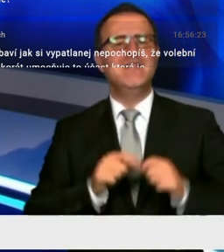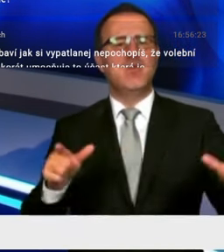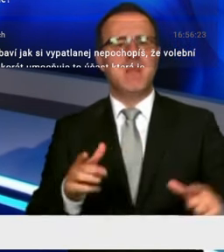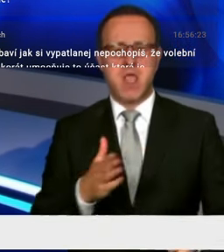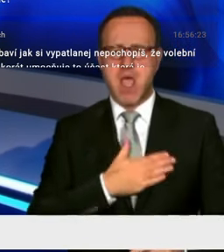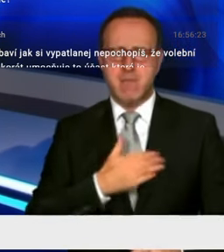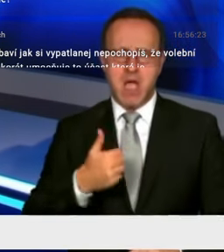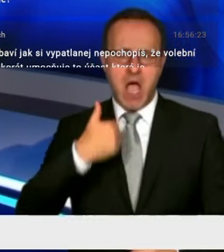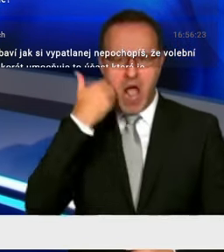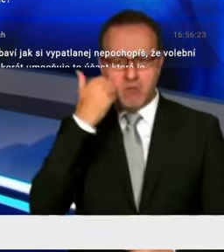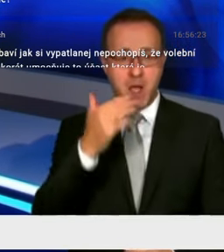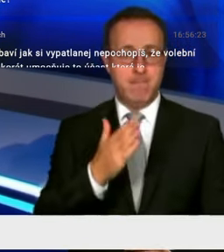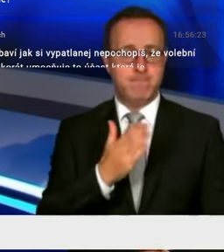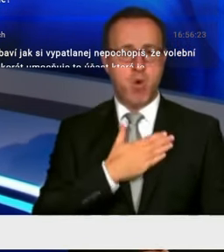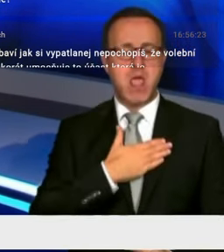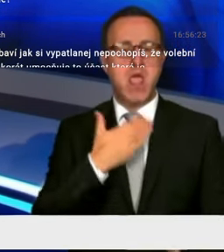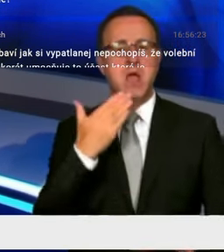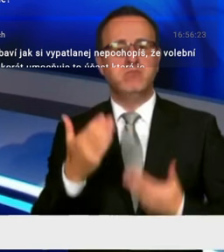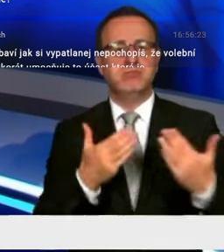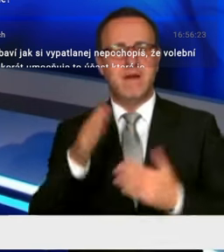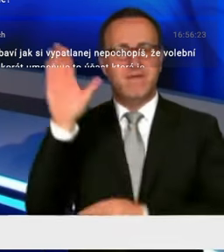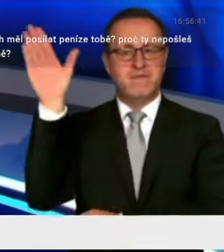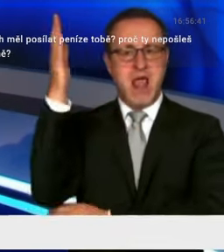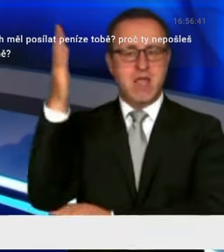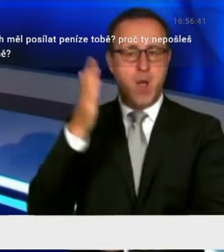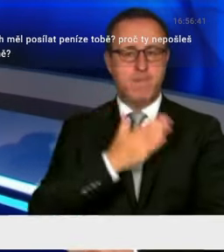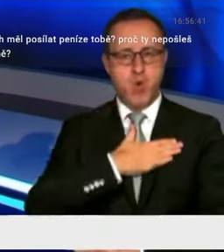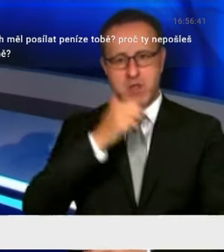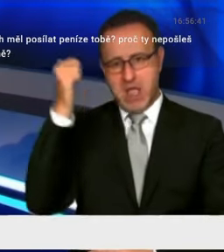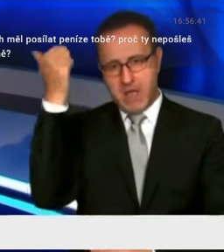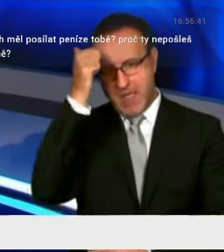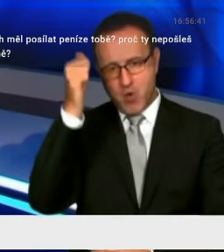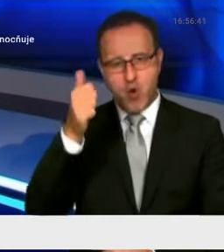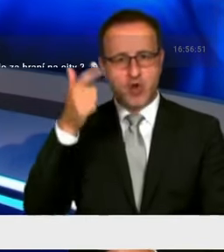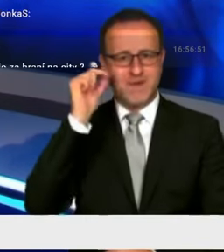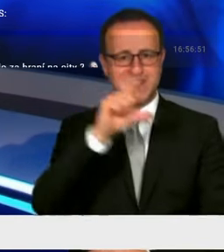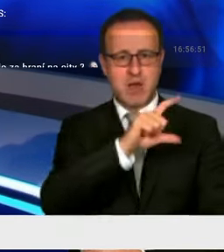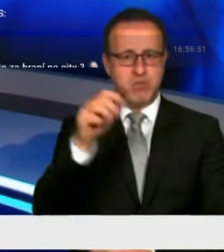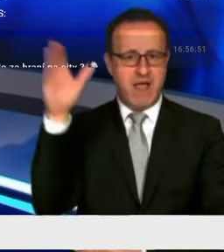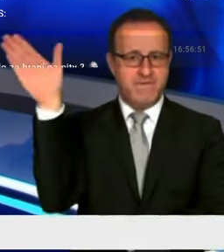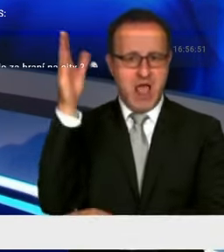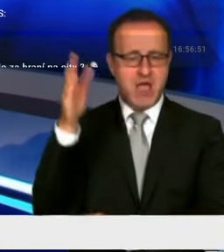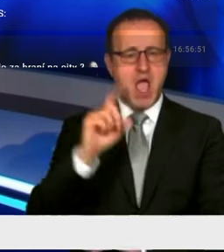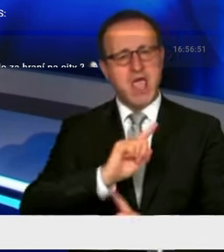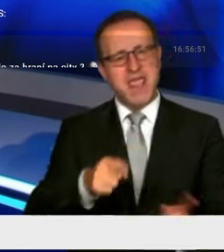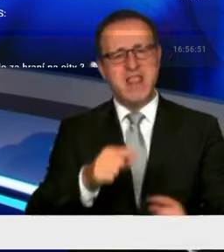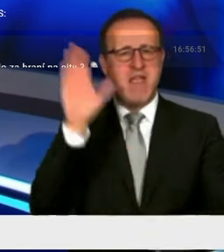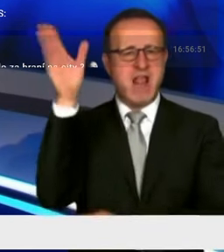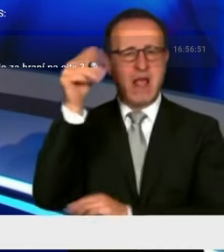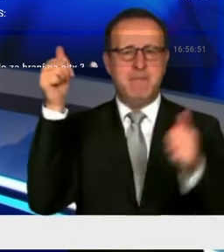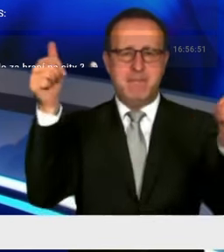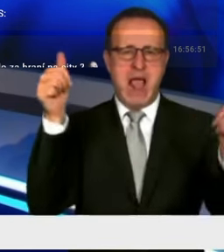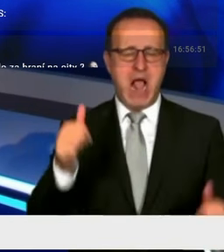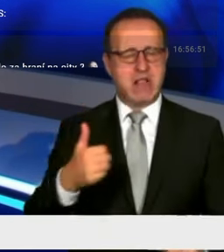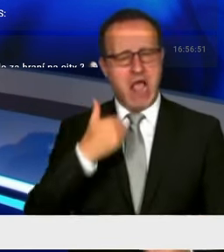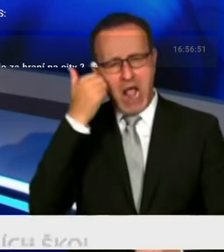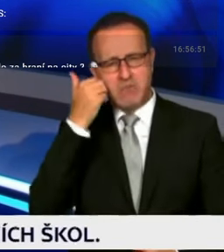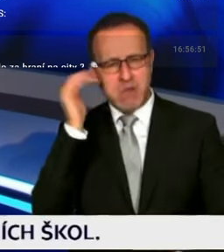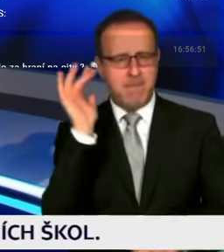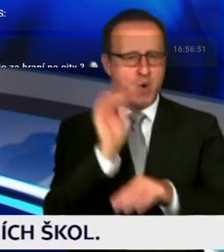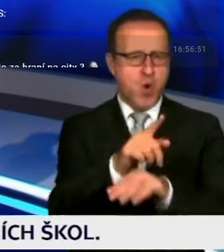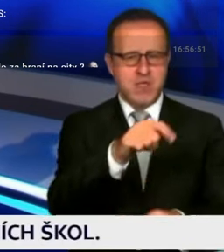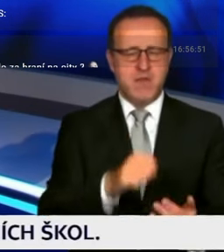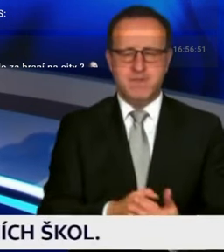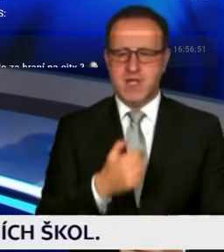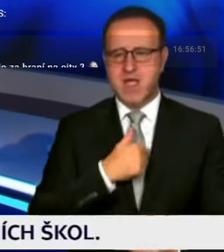mojom mítingu okrem možno vlajky s mojím menom a s vlajkou Slovenskej republiky boli nejaké hanlivé plagáty na vás alebo niečo Ja by